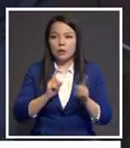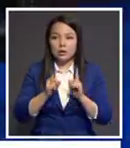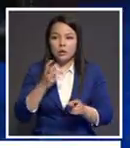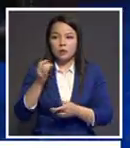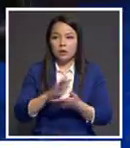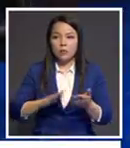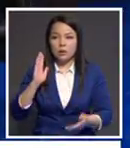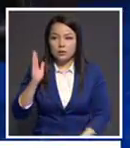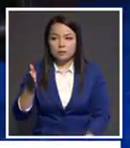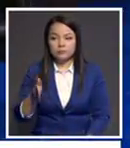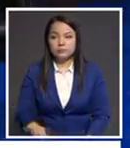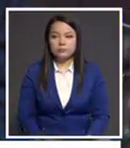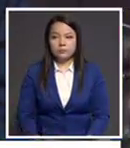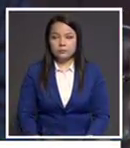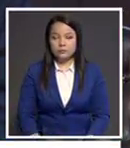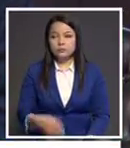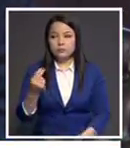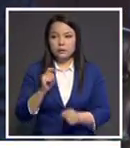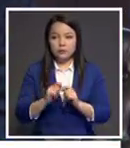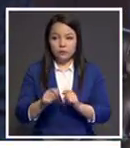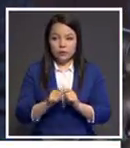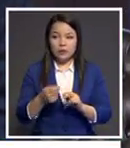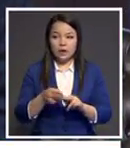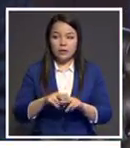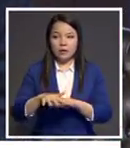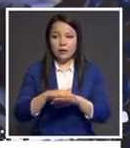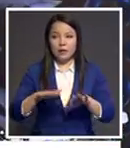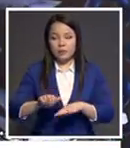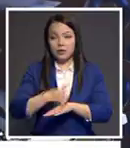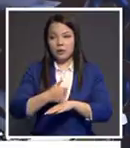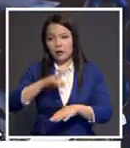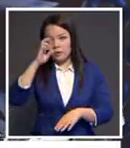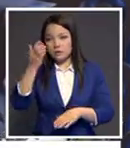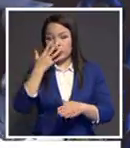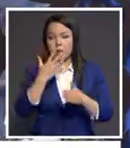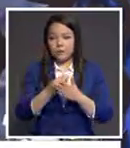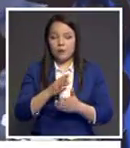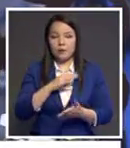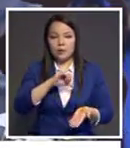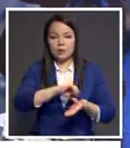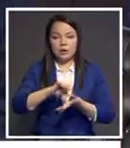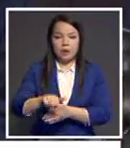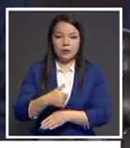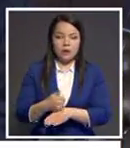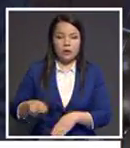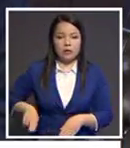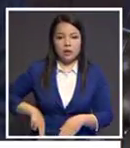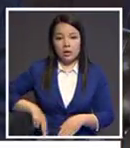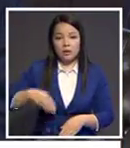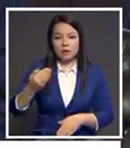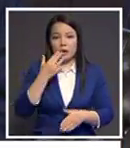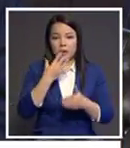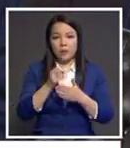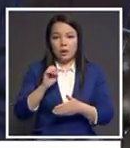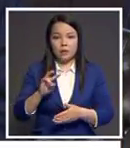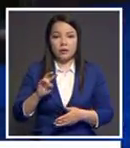береді. Осы инвестициялық форум аясында мемлекет басшысы Royal Dutch Shell концернінің бас атқарушы директоры Бен